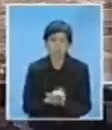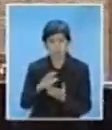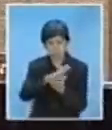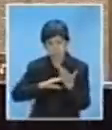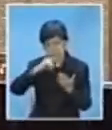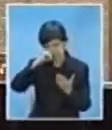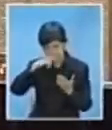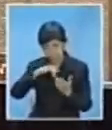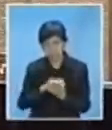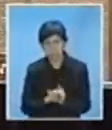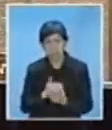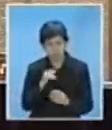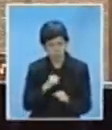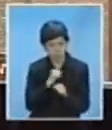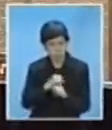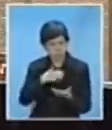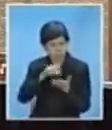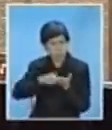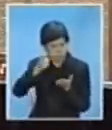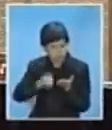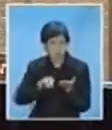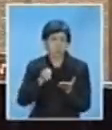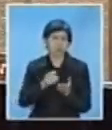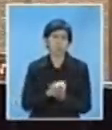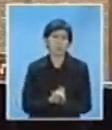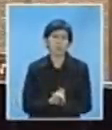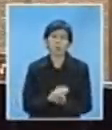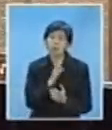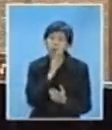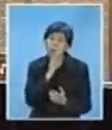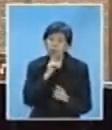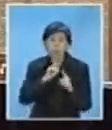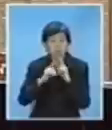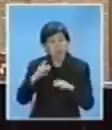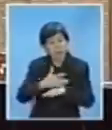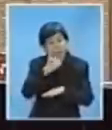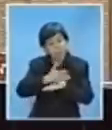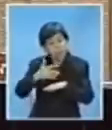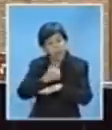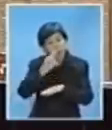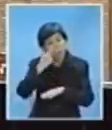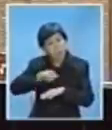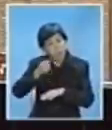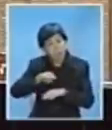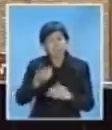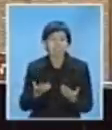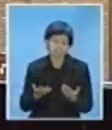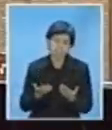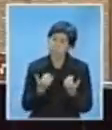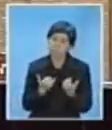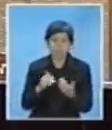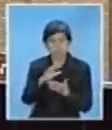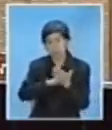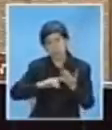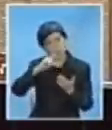ทศเราเนี่ยต้องเอาความจริงมาคุยกันนะครับถ้าพูดเอาการเมืองอย่างเดียวแล้วชาตินี้ประเ